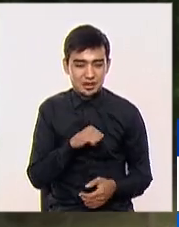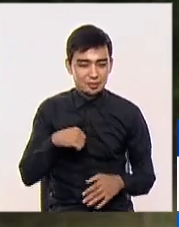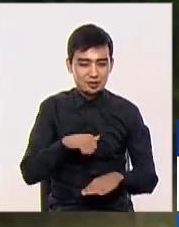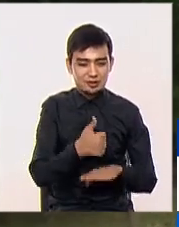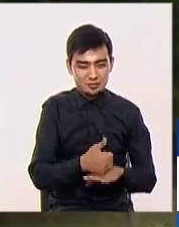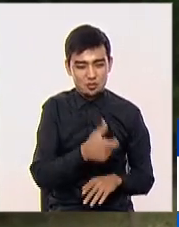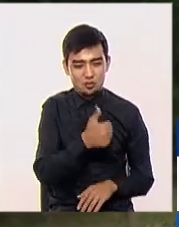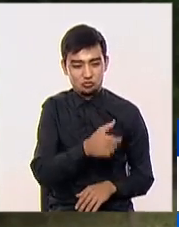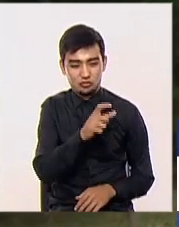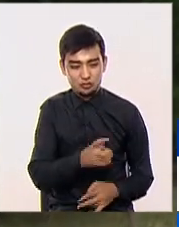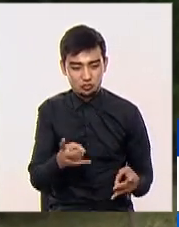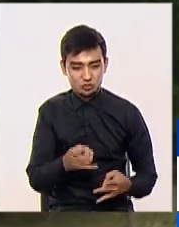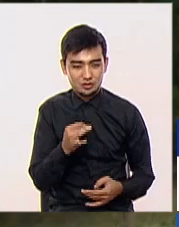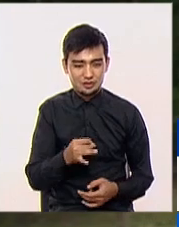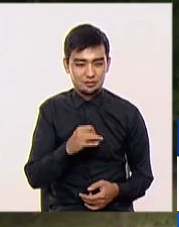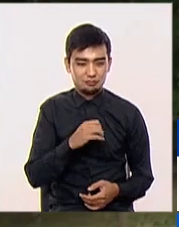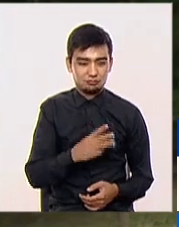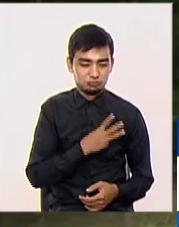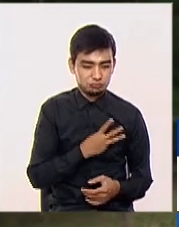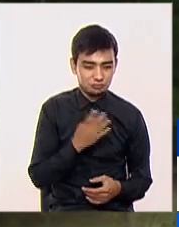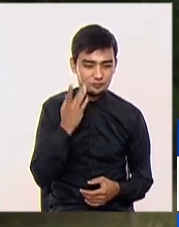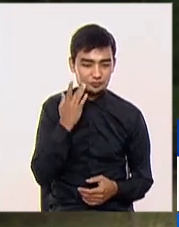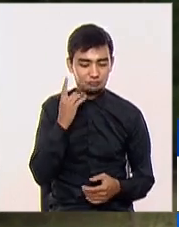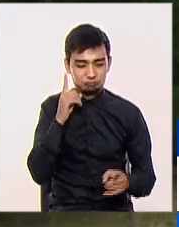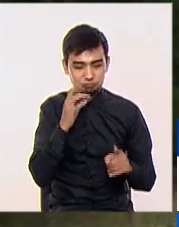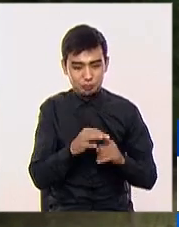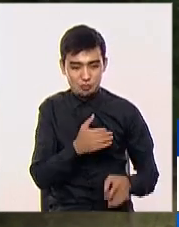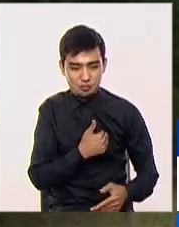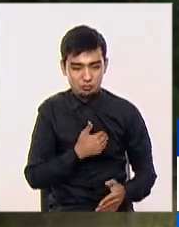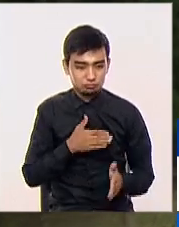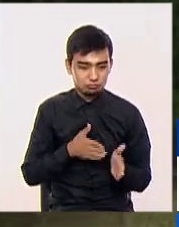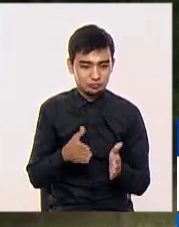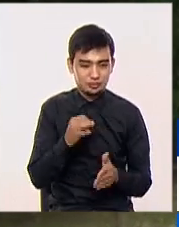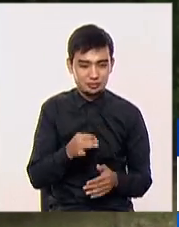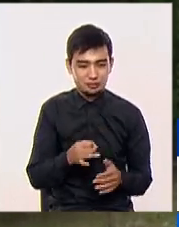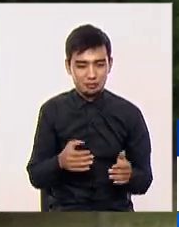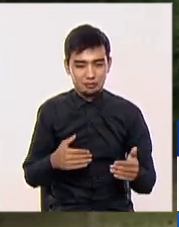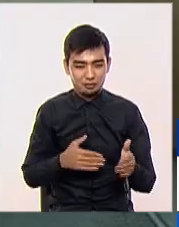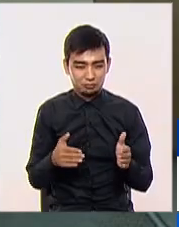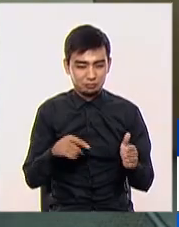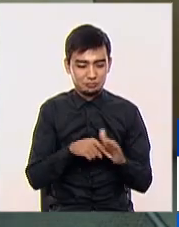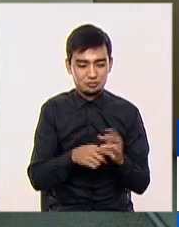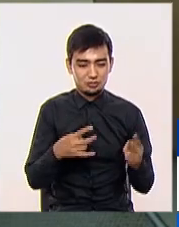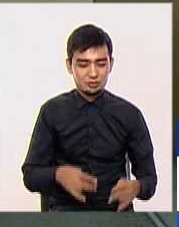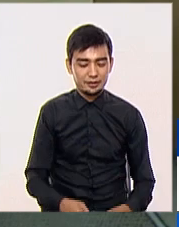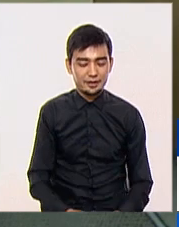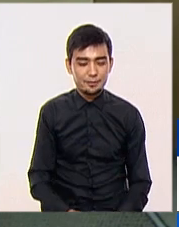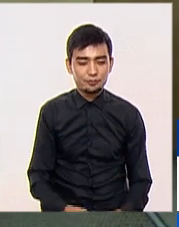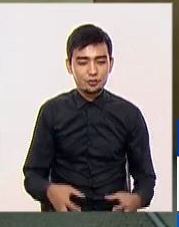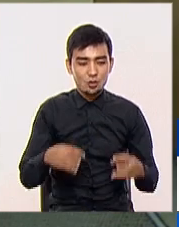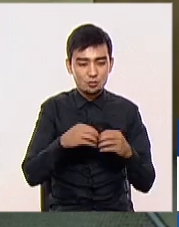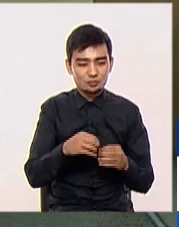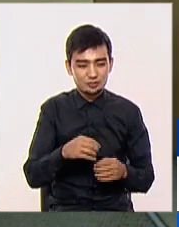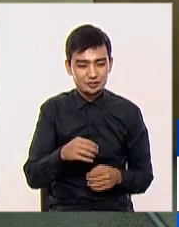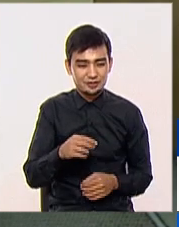человек хороший, настроение оптимистичный, целеустремленный. Не надо загонять никого в рамки. Общественный деятель